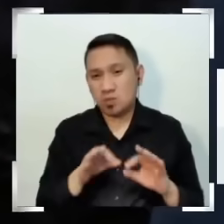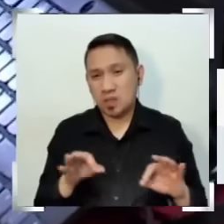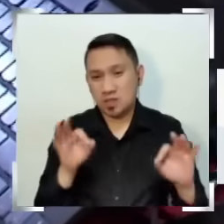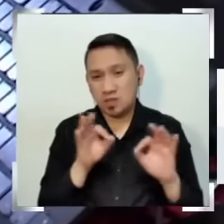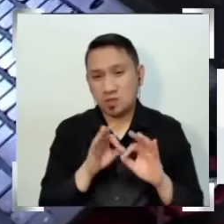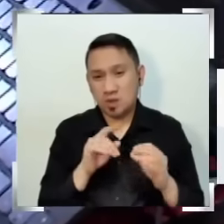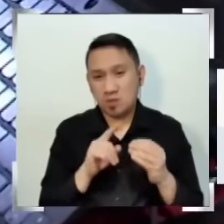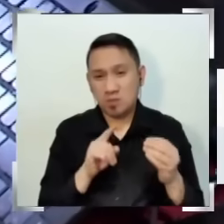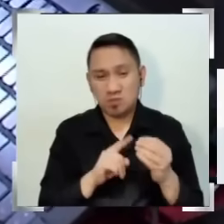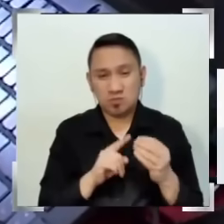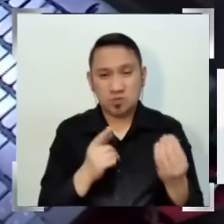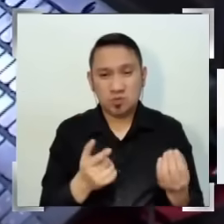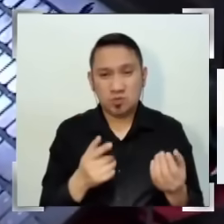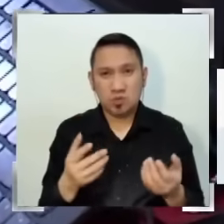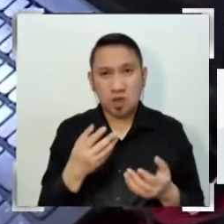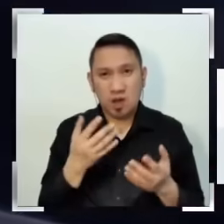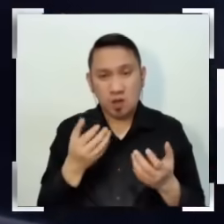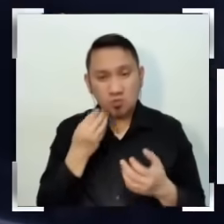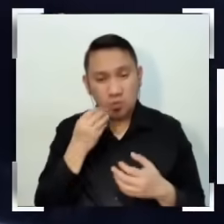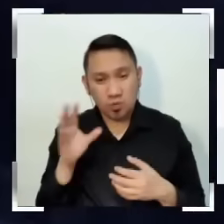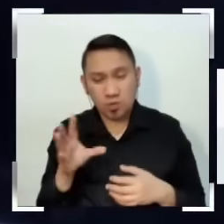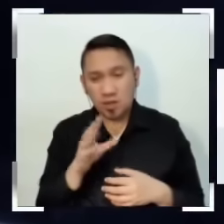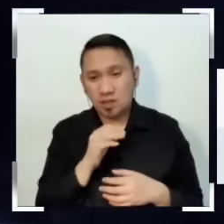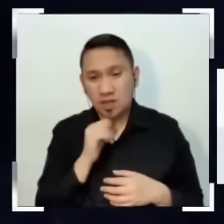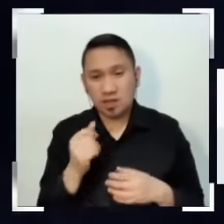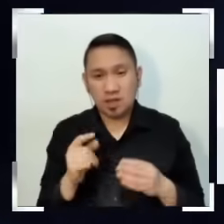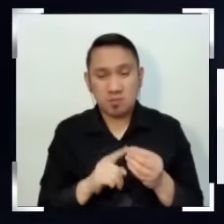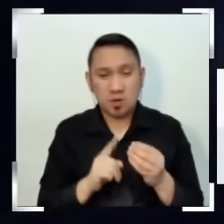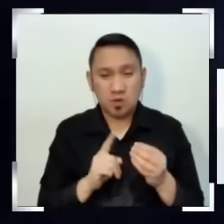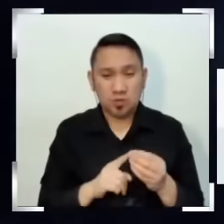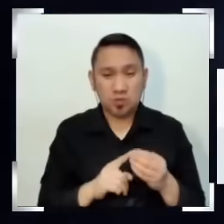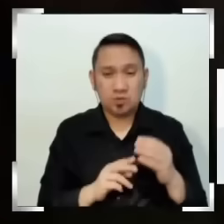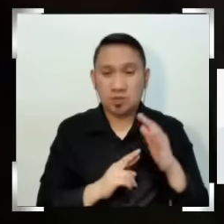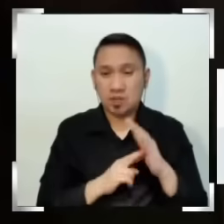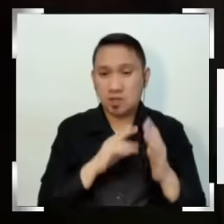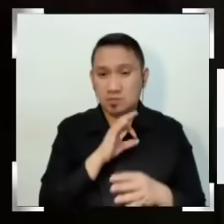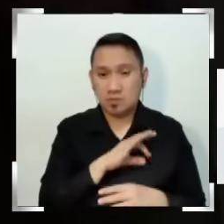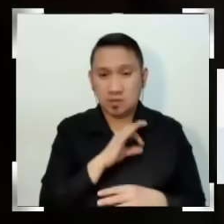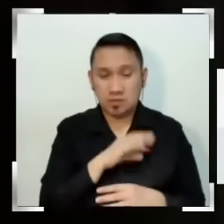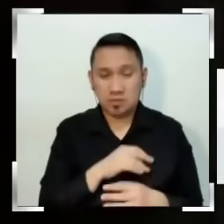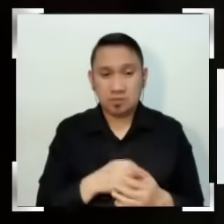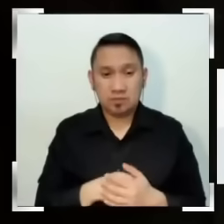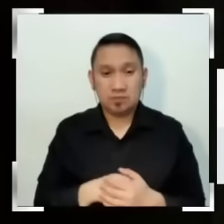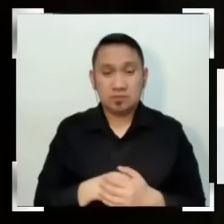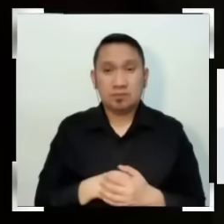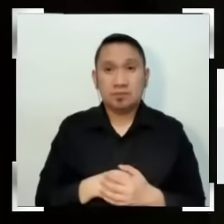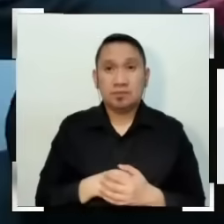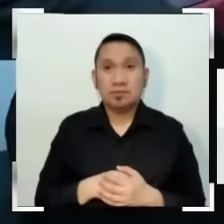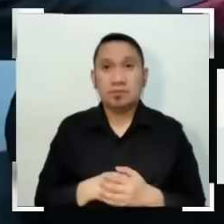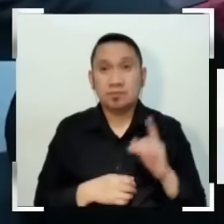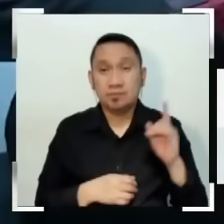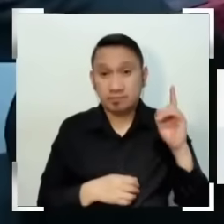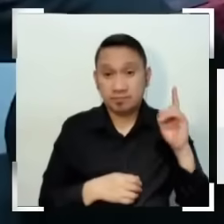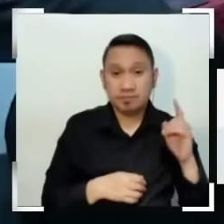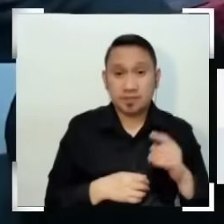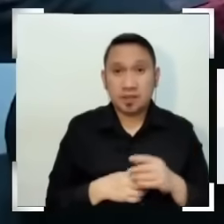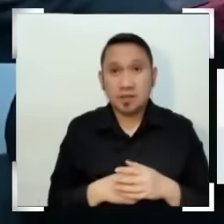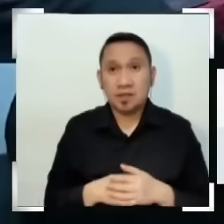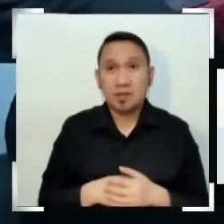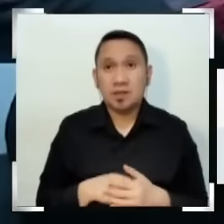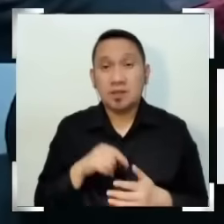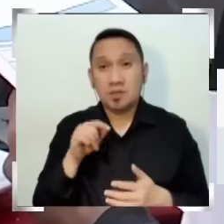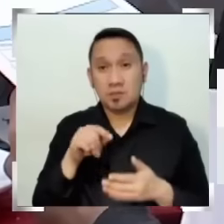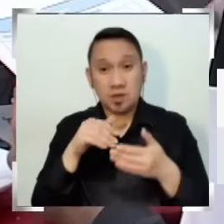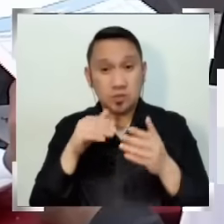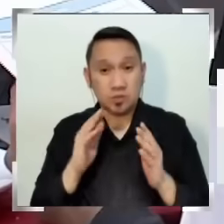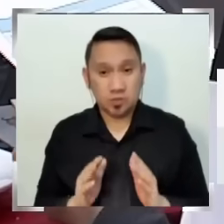benefits. Pero meron pa rin tulad ng kambal na sina Carl Jan at Carl Kevin, mga CompSci student na lumahok sa Hack